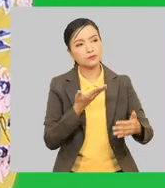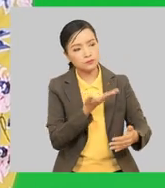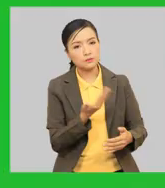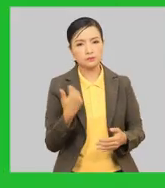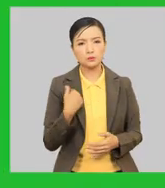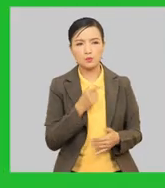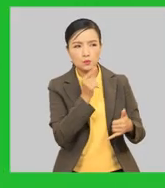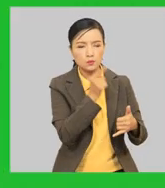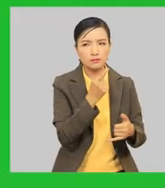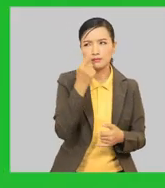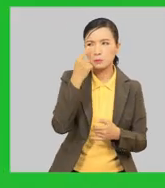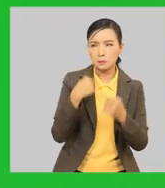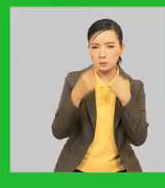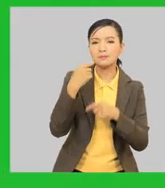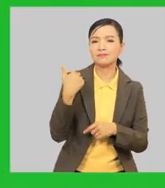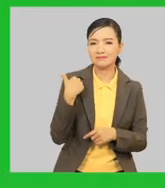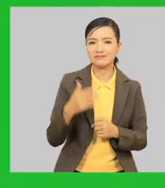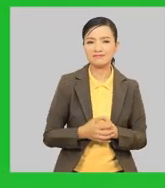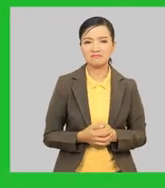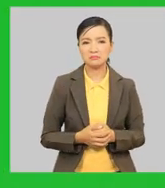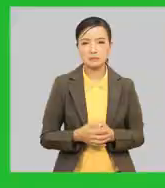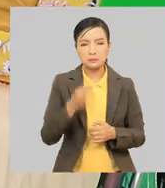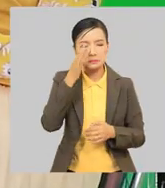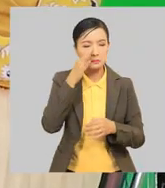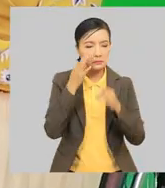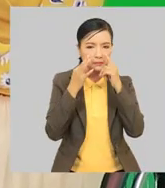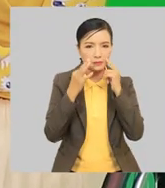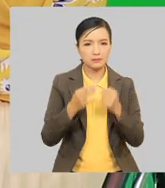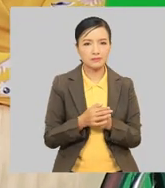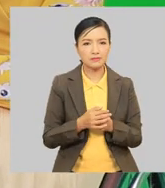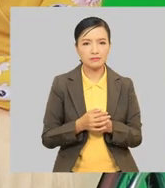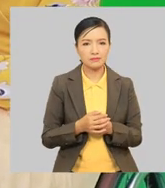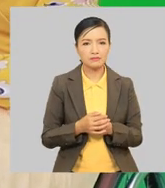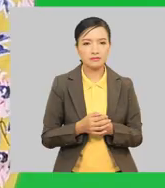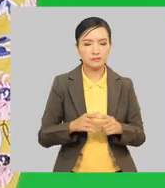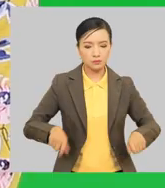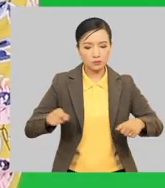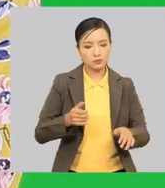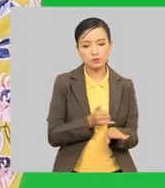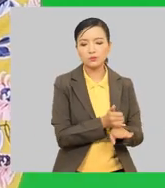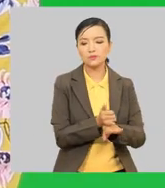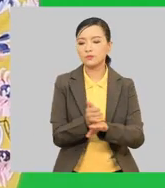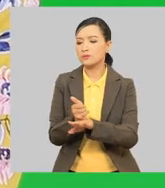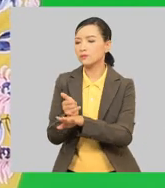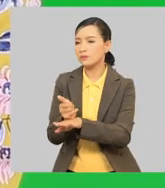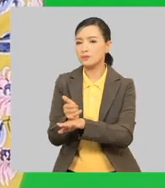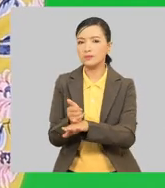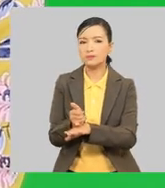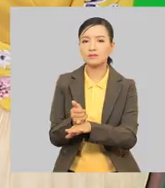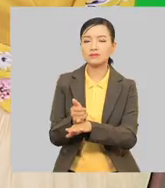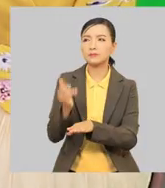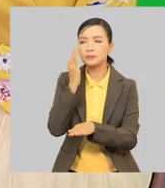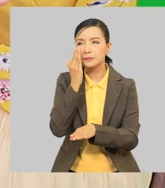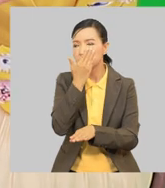มุ่งมั่นเขาเพราะบางทีเคยโดนดุจนถึงขั้นร้องไห้แล้วนะเนี่ยนั่งน้ำตาคืออัดต่อไม่ได้อะอยู่ๆเข็นรถออกไป